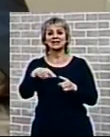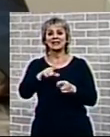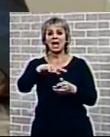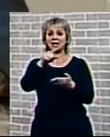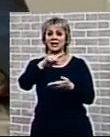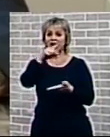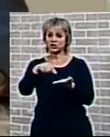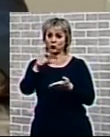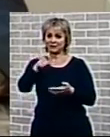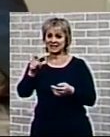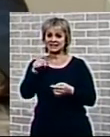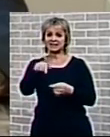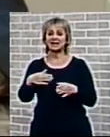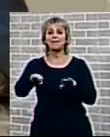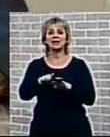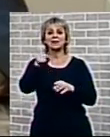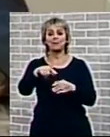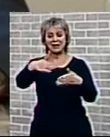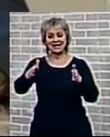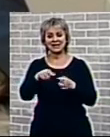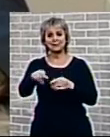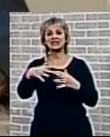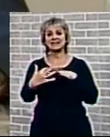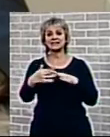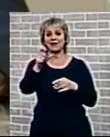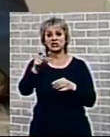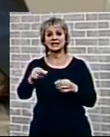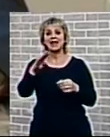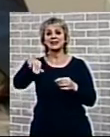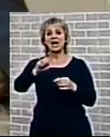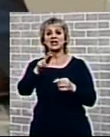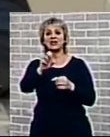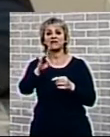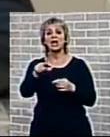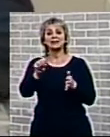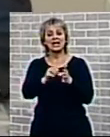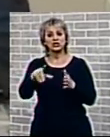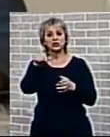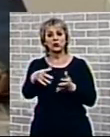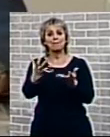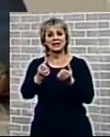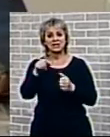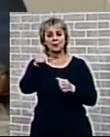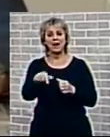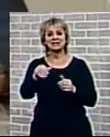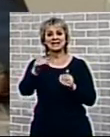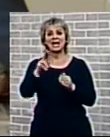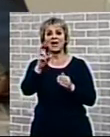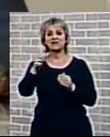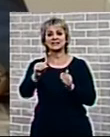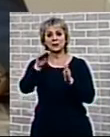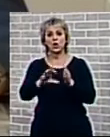городского населения в домах с электроплитами и сельского населения к тарифам на электрическую энергию принимается понижающий